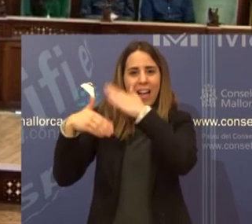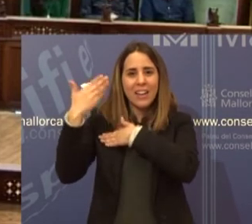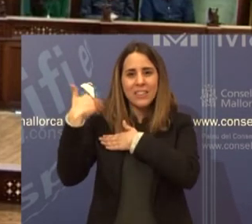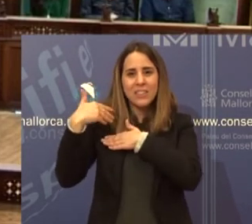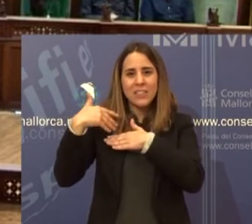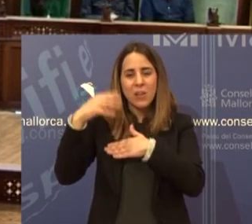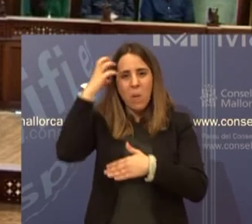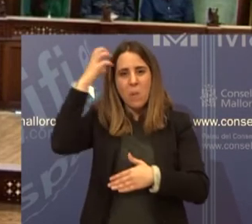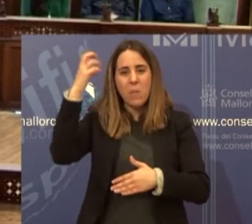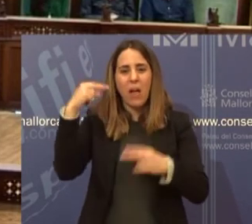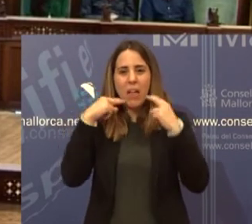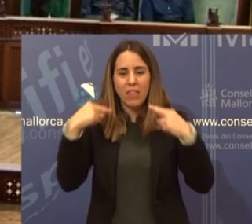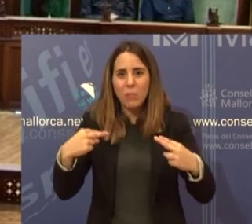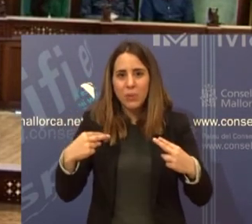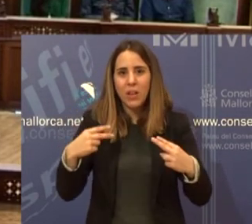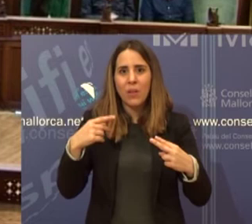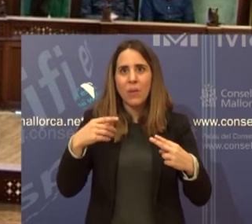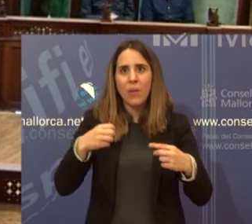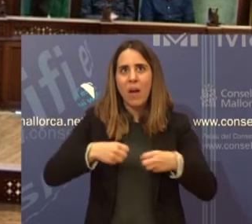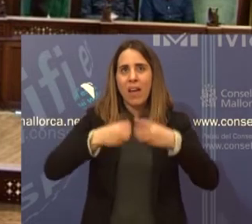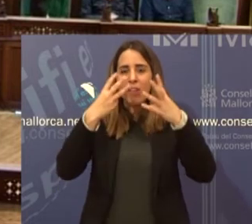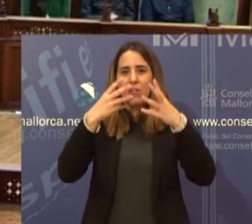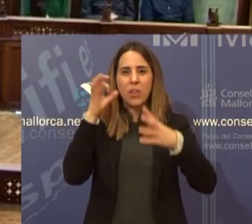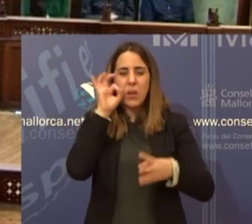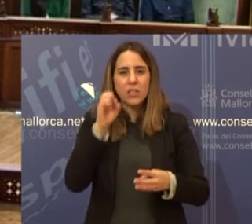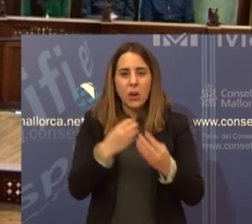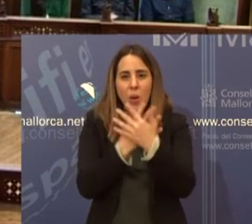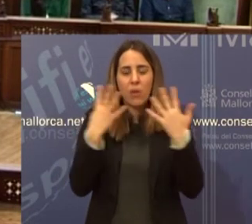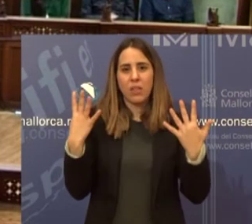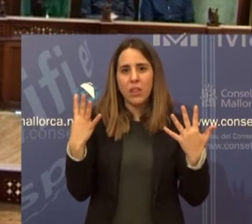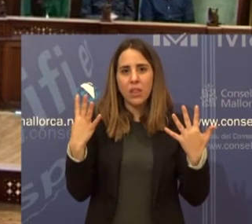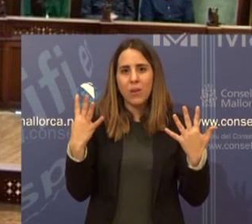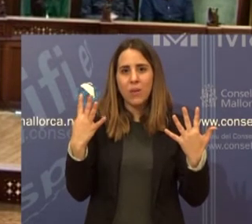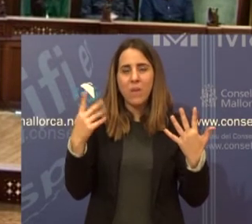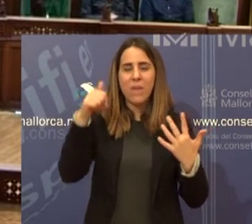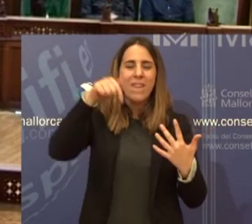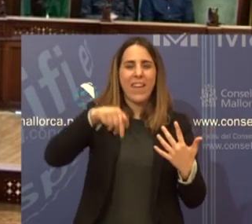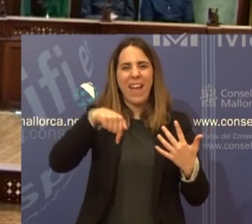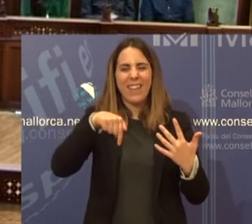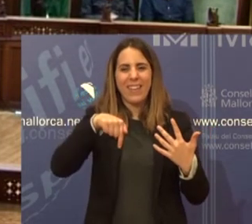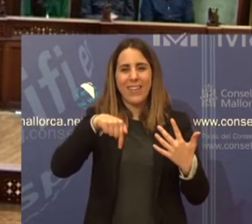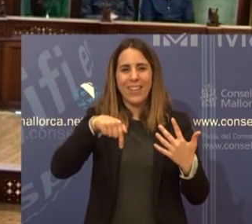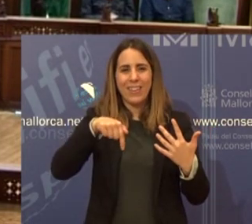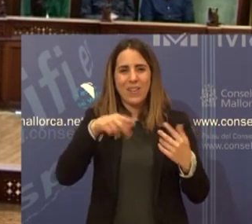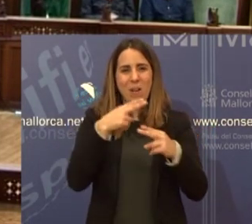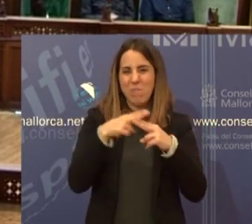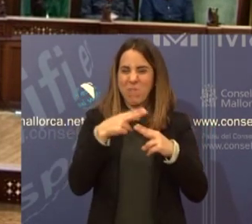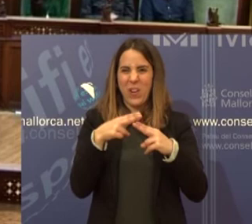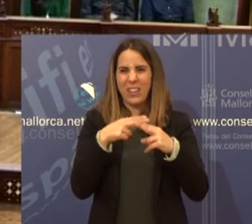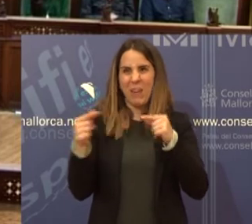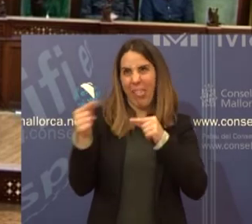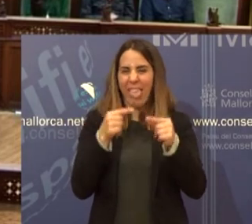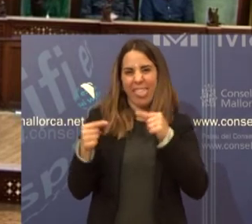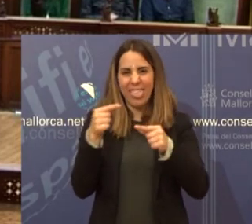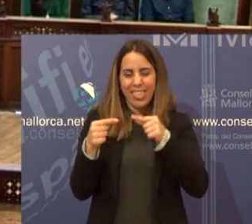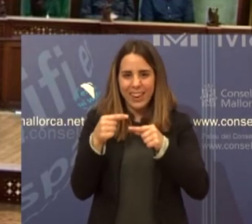l'antic Palau de la Diputació, un edifici que és de final del segle XIX, i aquí és allà on ens barallam de tant en quant entre els polítics,